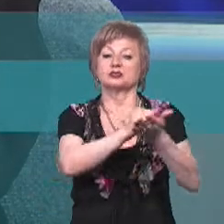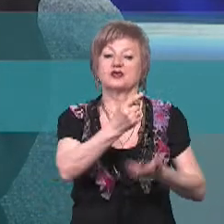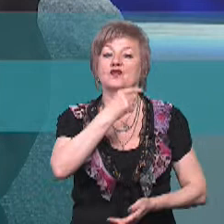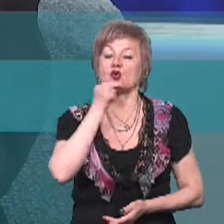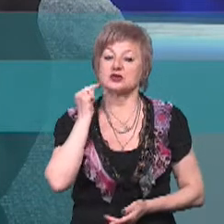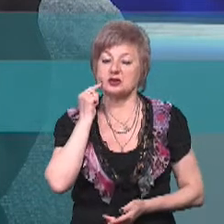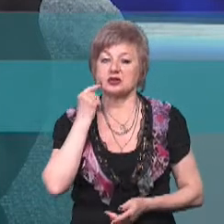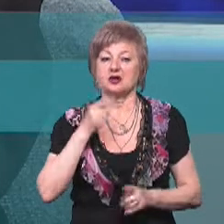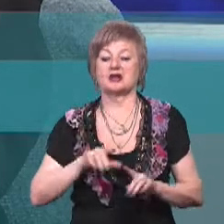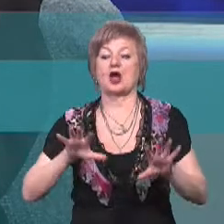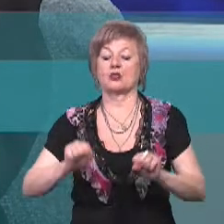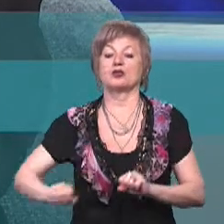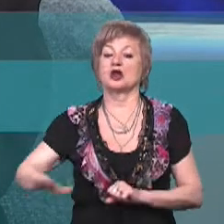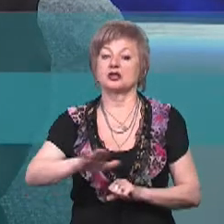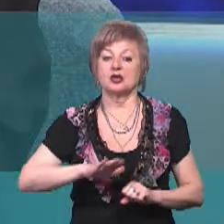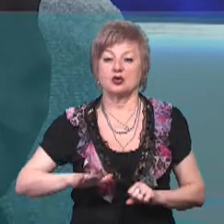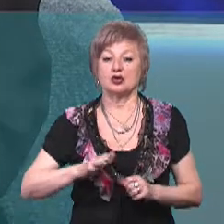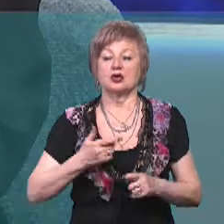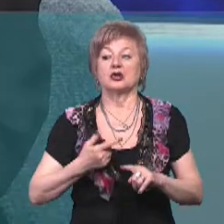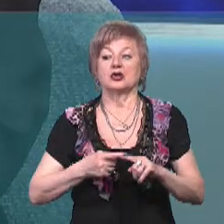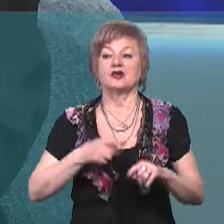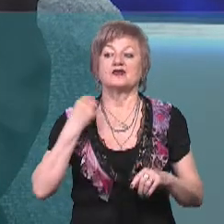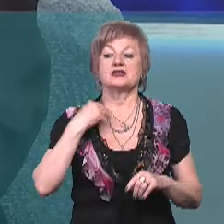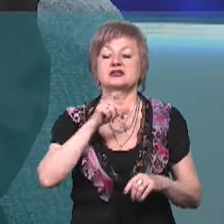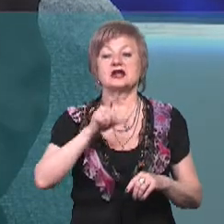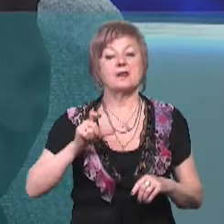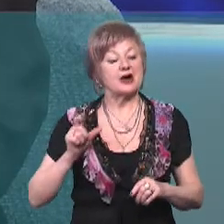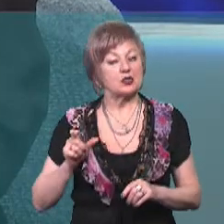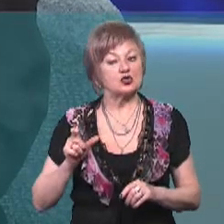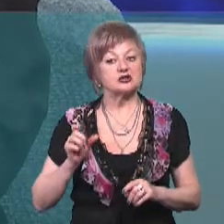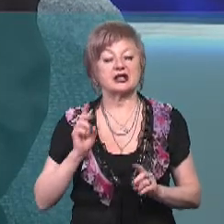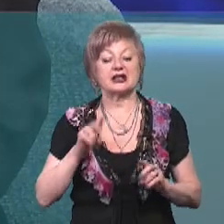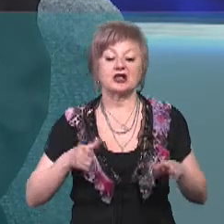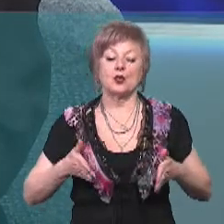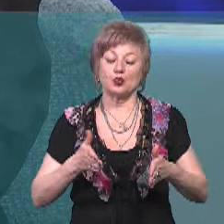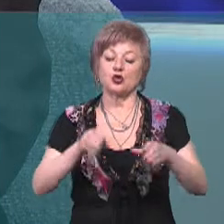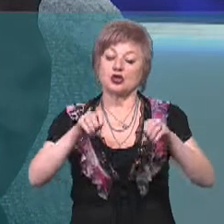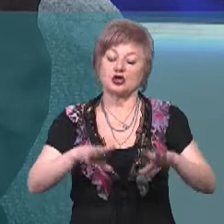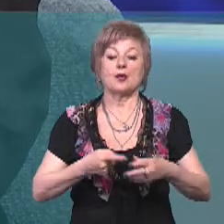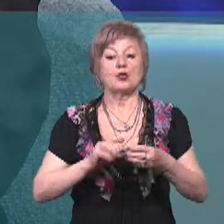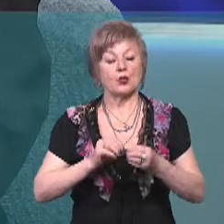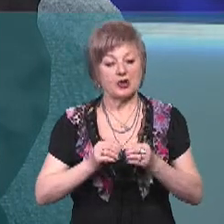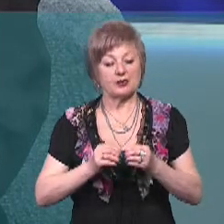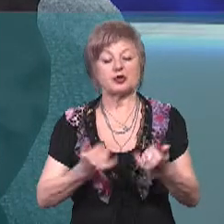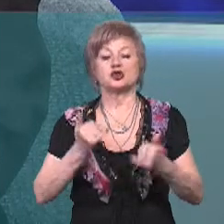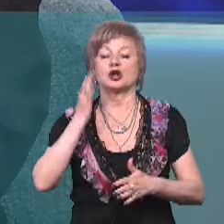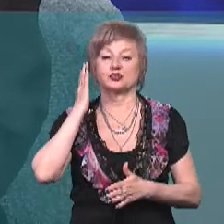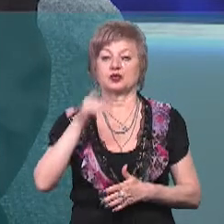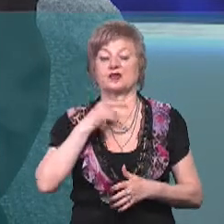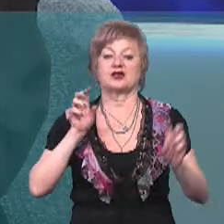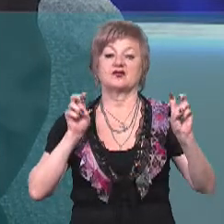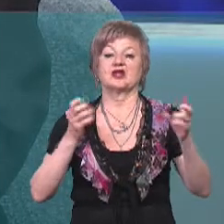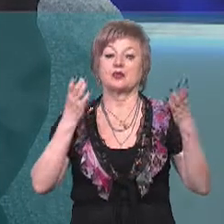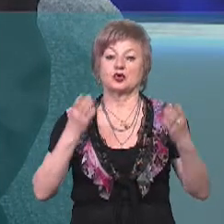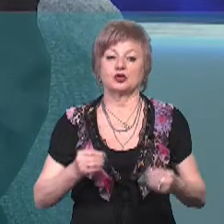на окупованих територіях. Скільки серед полонених запоріжців та які є шляхи вирішення цієї проблеми – про це сьогодні у темі дня.